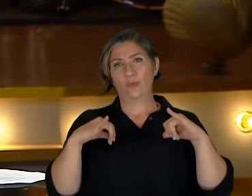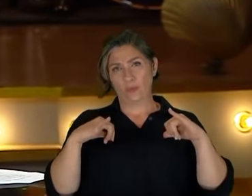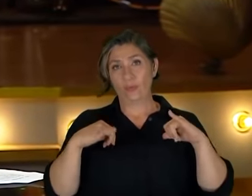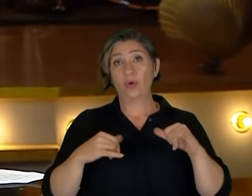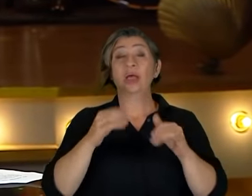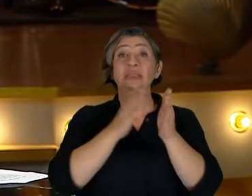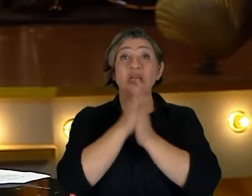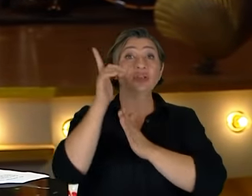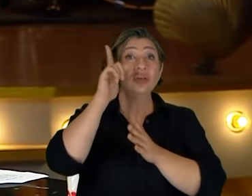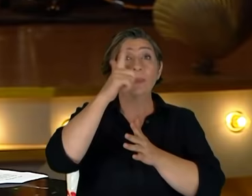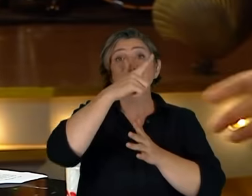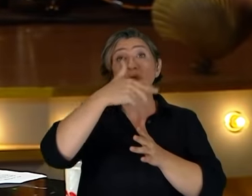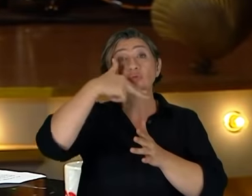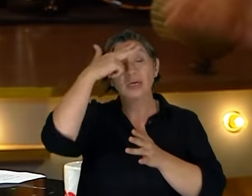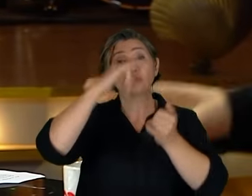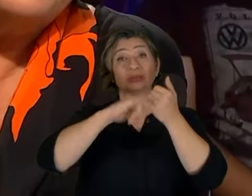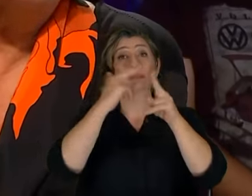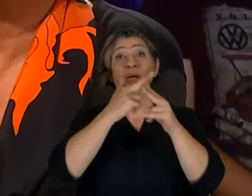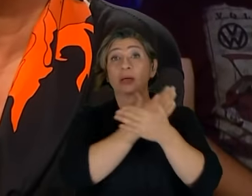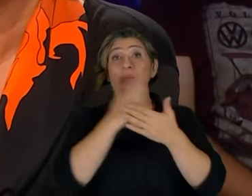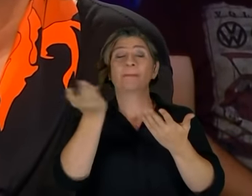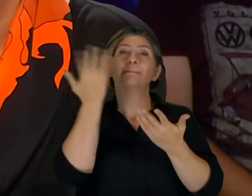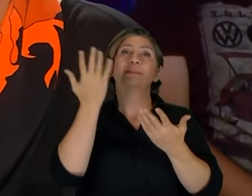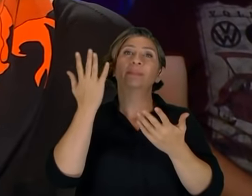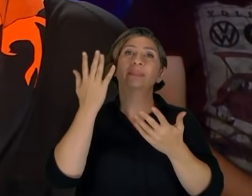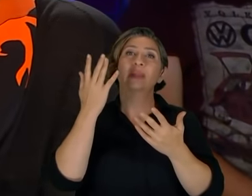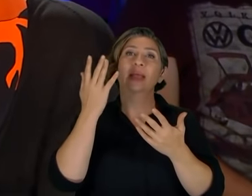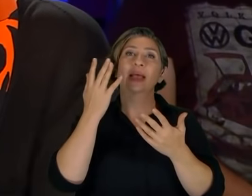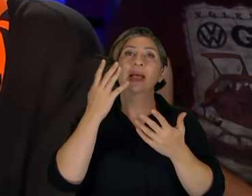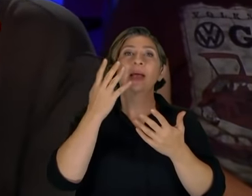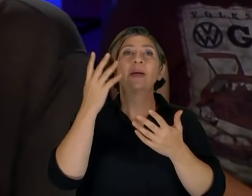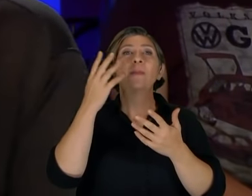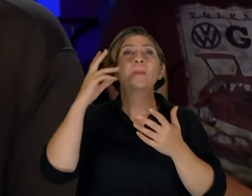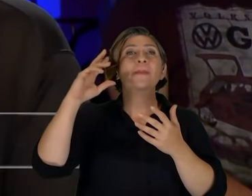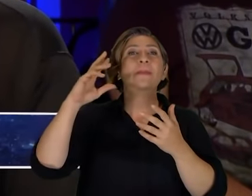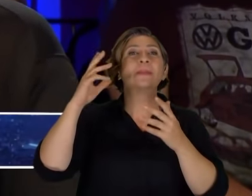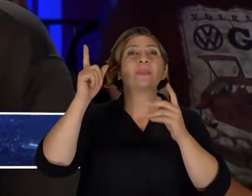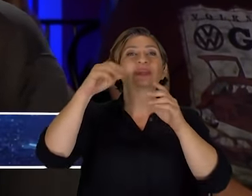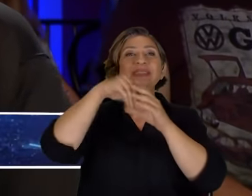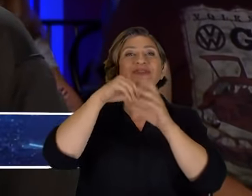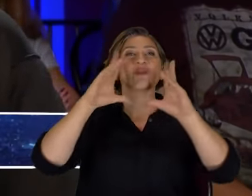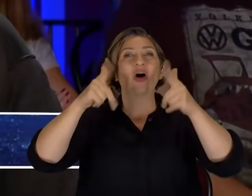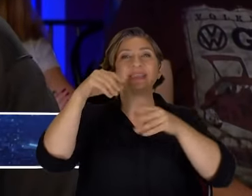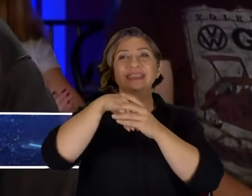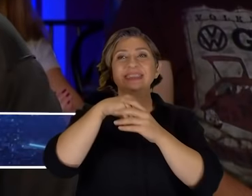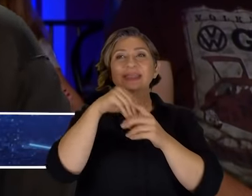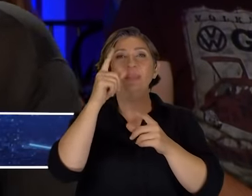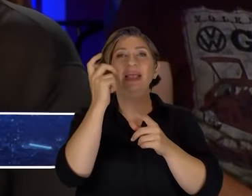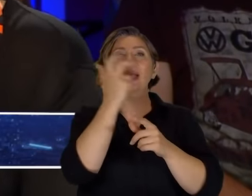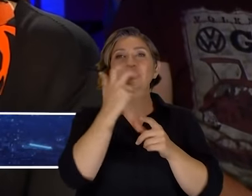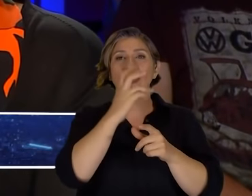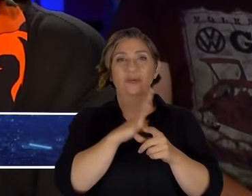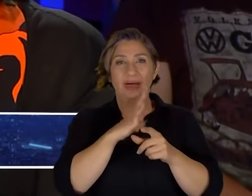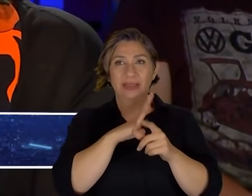Tabii kaç ki her gün oynuyorum. Diyelim ki Mehtap gazinosu vardı işte fuarın içinde. Luna